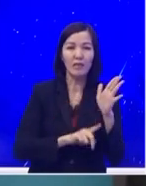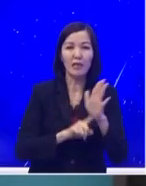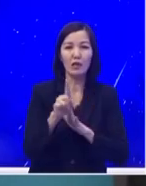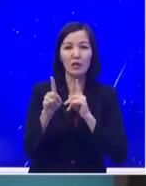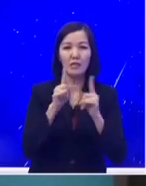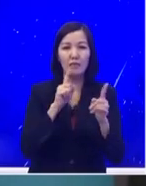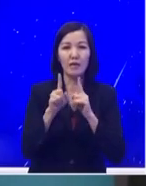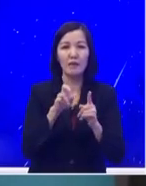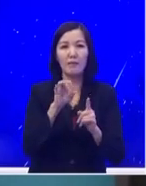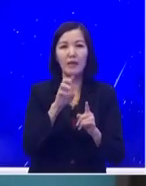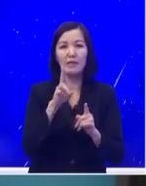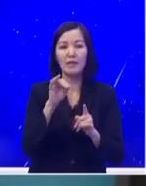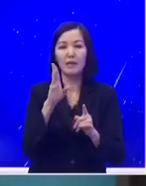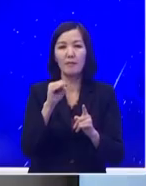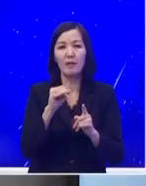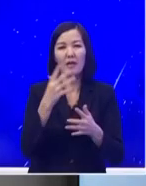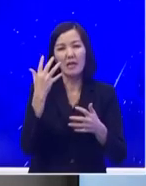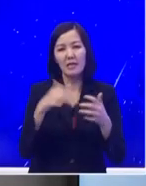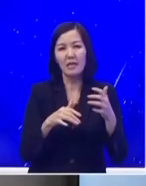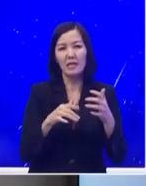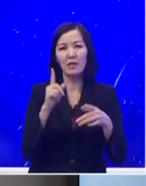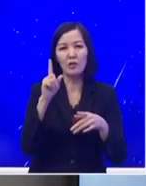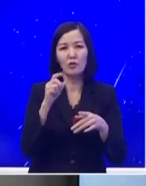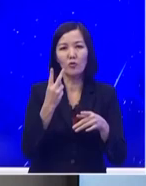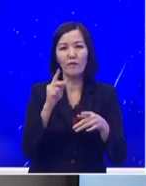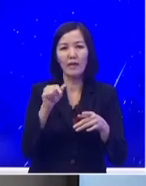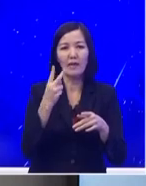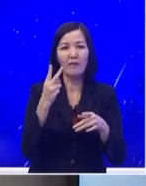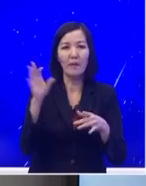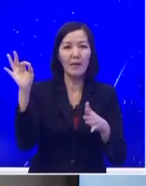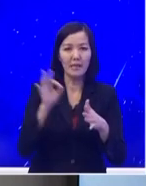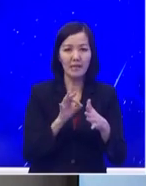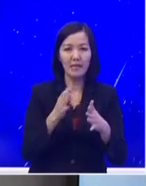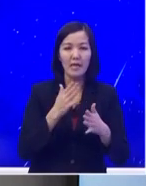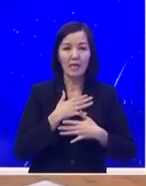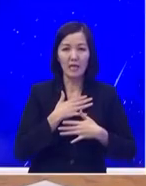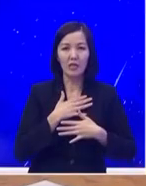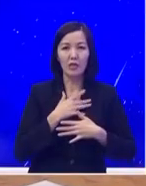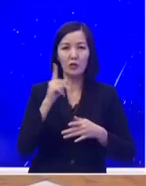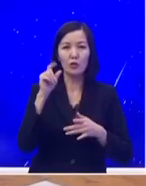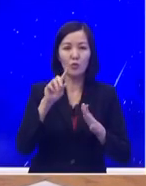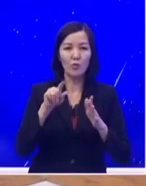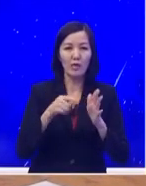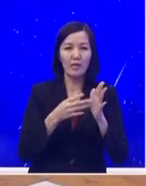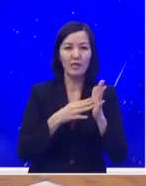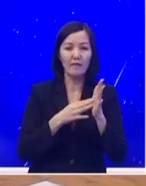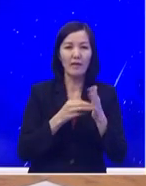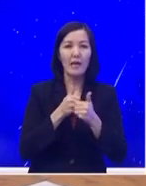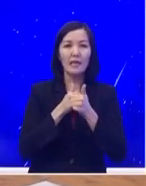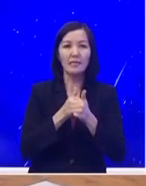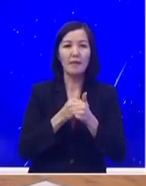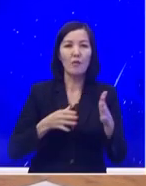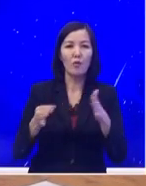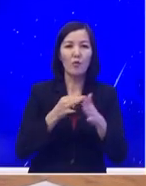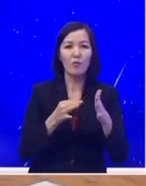Серикжан Бескимпиров. Средний показатель в стране 102,2%. Наш регион достиг отметки в 100,9%. Заместитель акима области